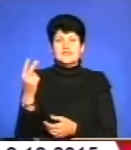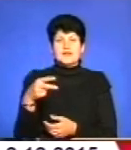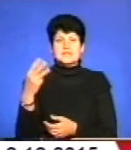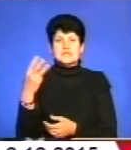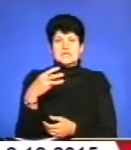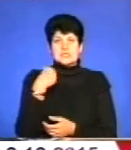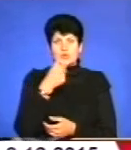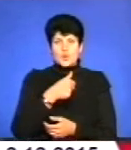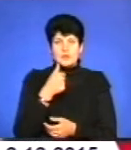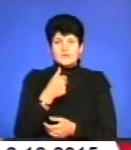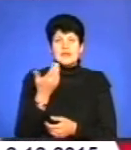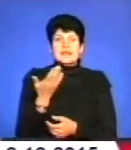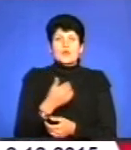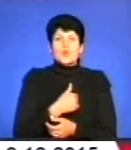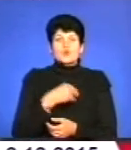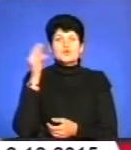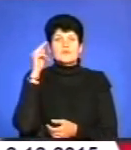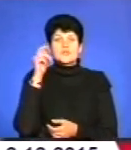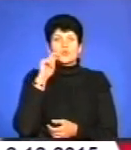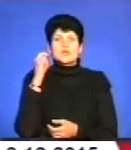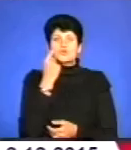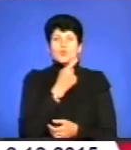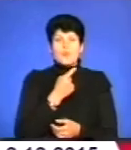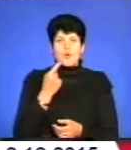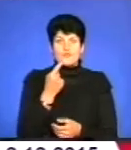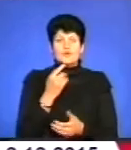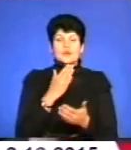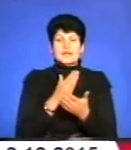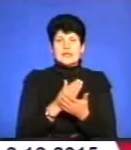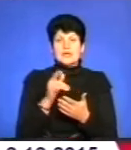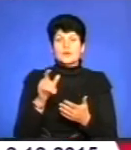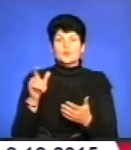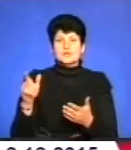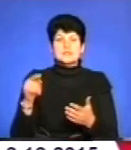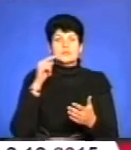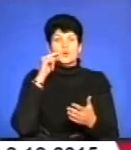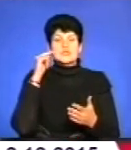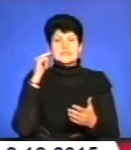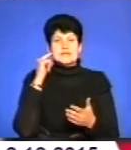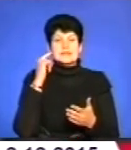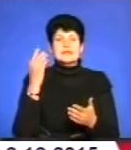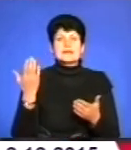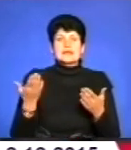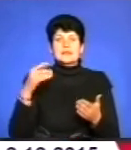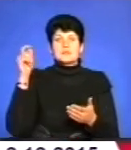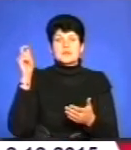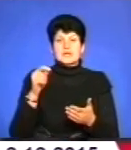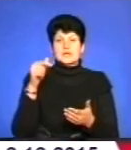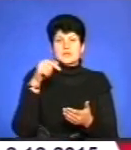20-30 років, які хочуть вивчити українську мову. Є люди з Росії, які переїхали